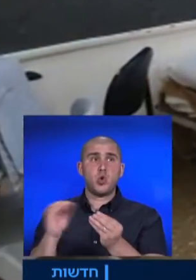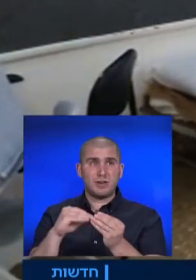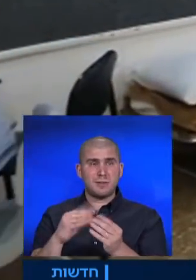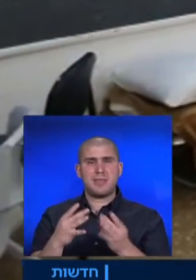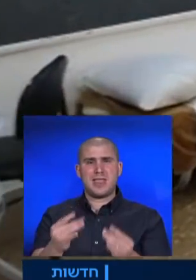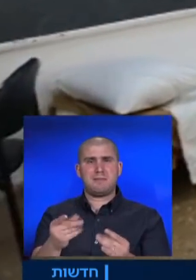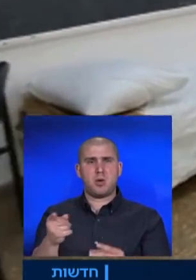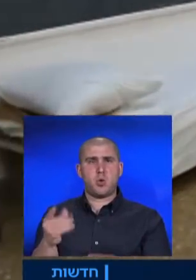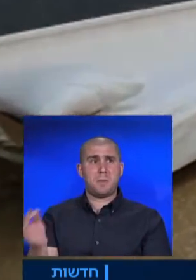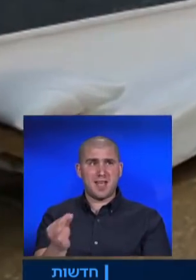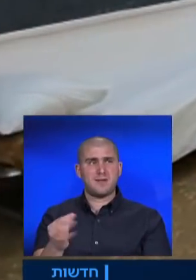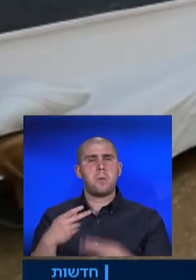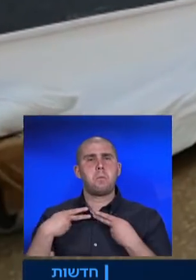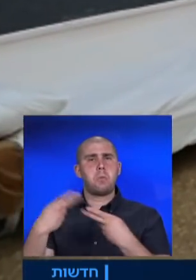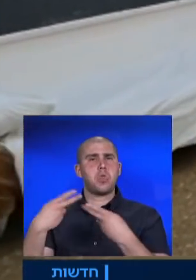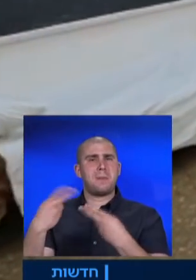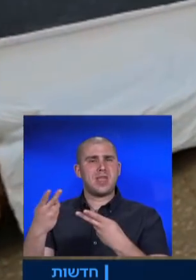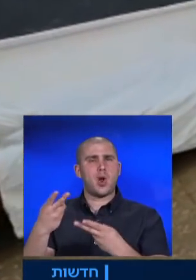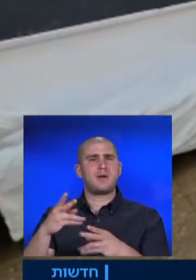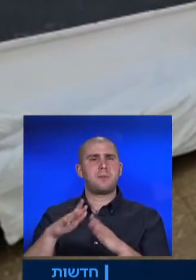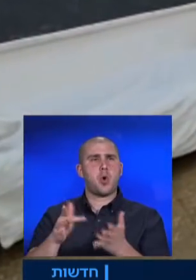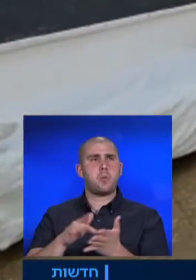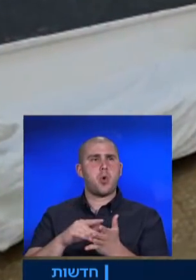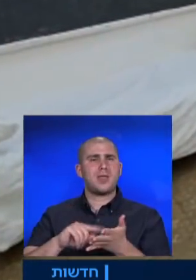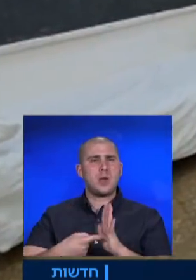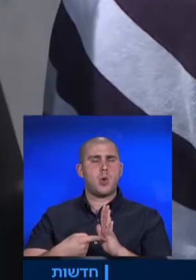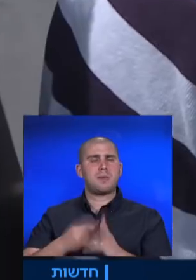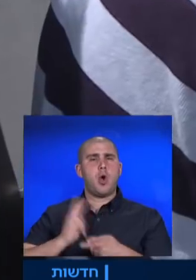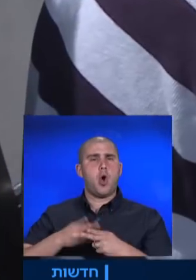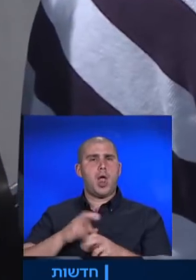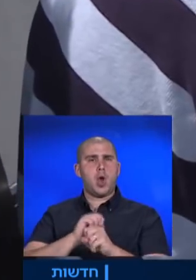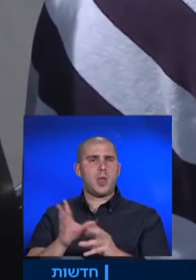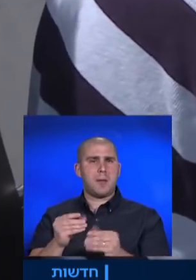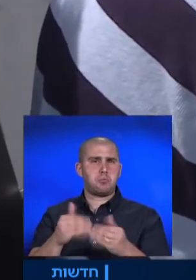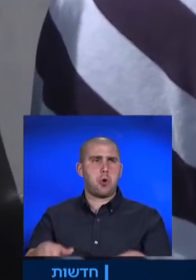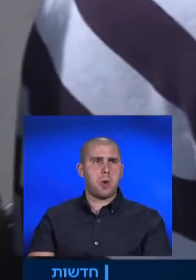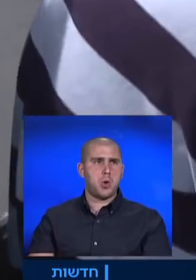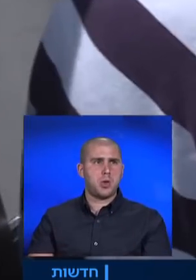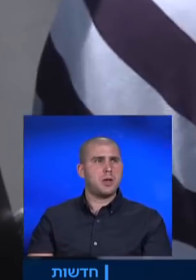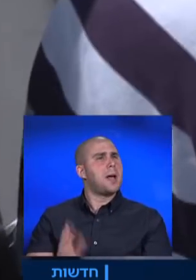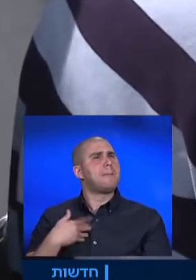ופונו לבתי חולים ולמוסדות יהודיים לחולי קורונה עם מוגבלות. מה אני הבאתי?